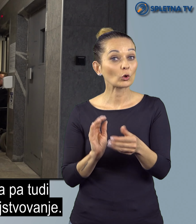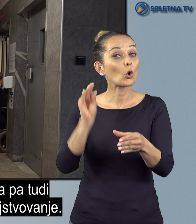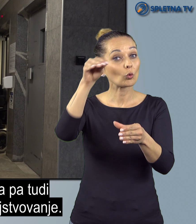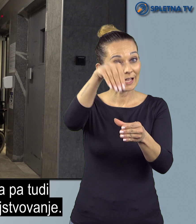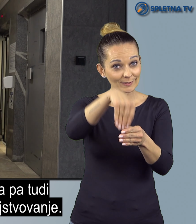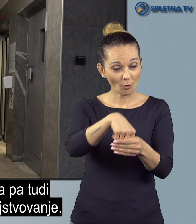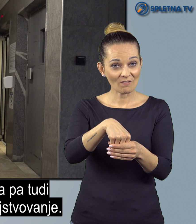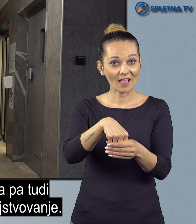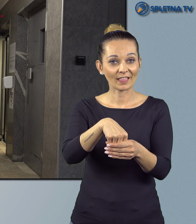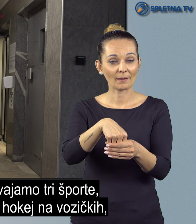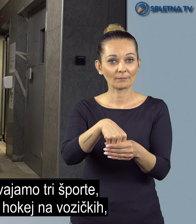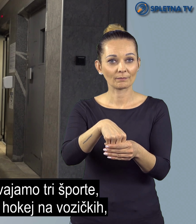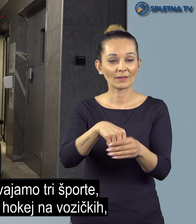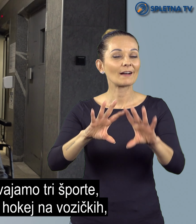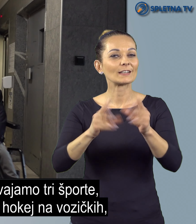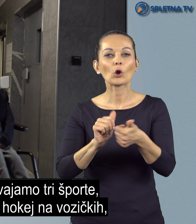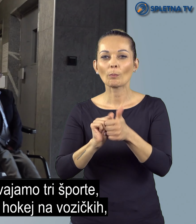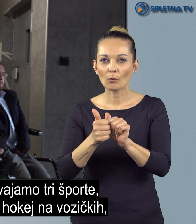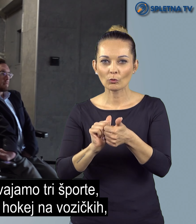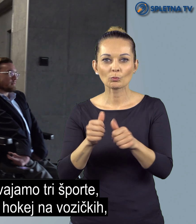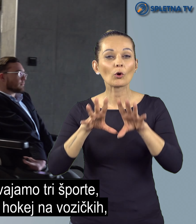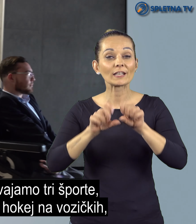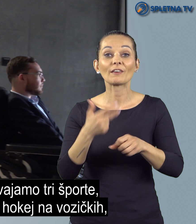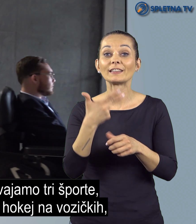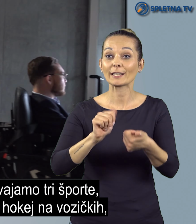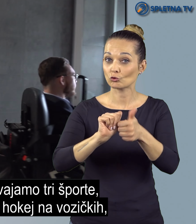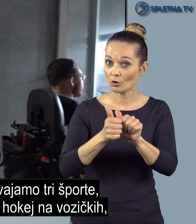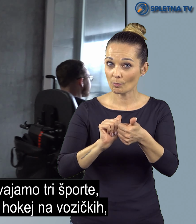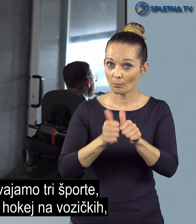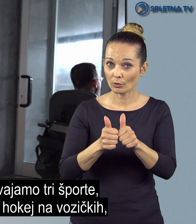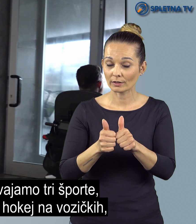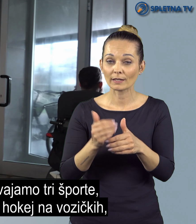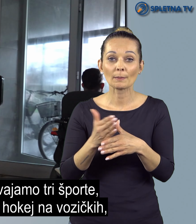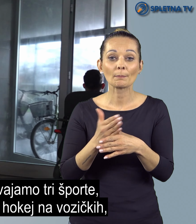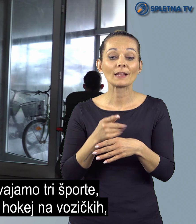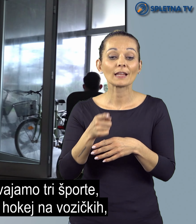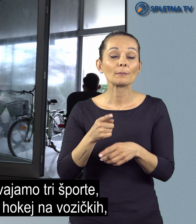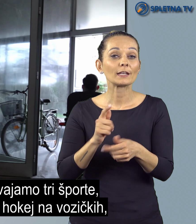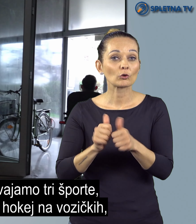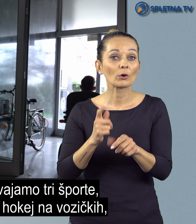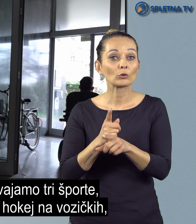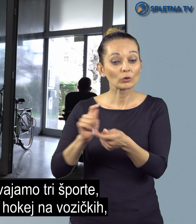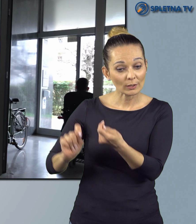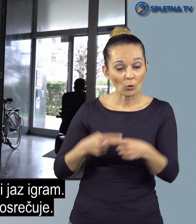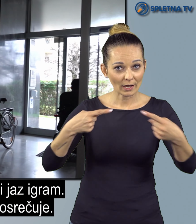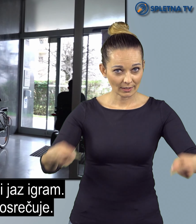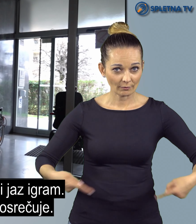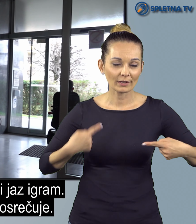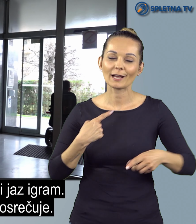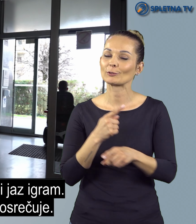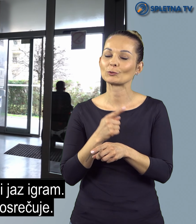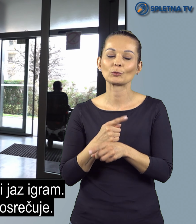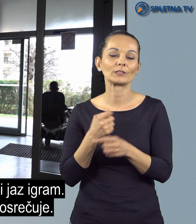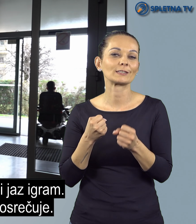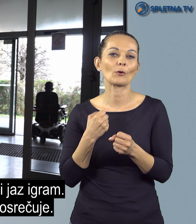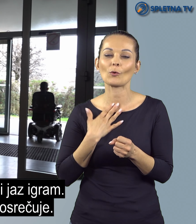udejstvovanje. V sklopu športa izvajamo tri športe, med katerimi je tudi hokej na vozičkih, katerega tudi jaz igram in